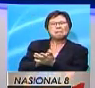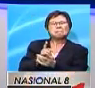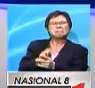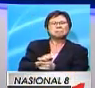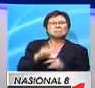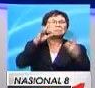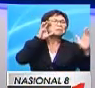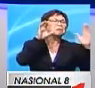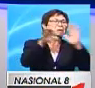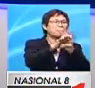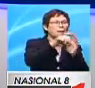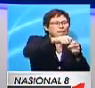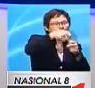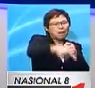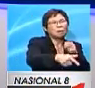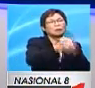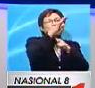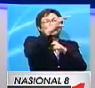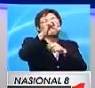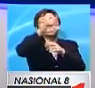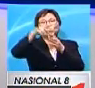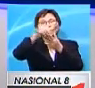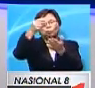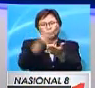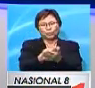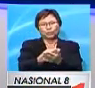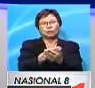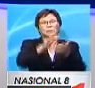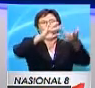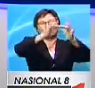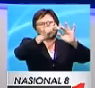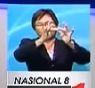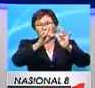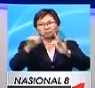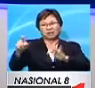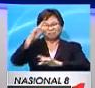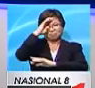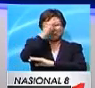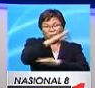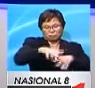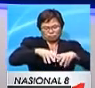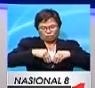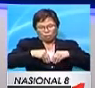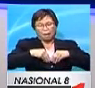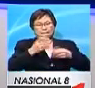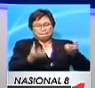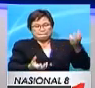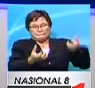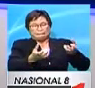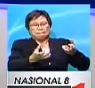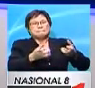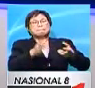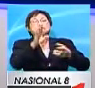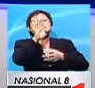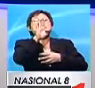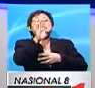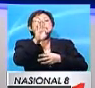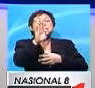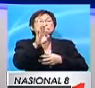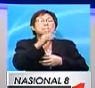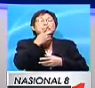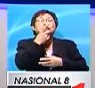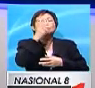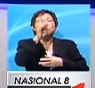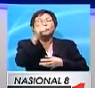naik gambar slip pembayaran berjumlah r00 r000 di media sosial yang didakwa diterima calon BN Datin mastura sebagai habuan